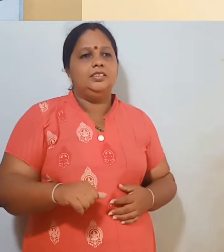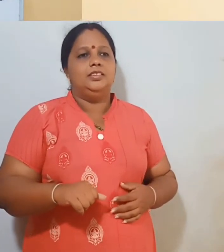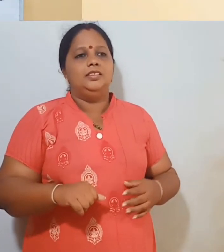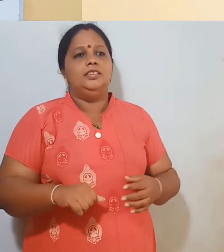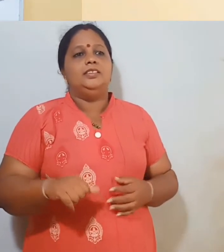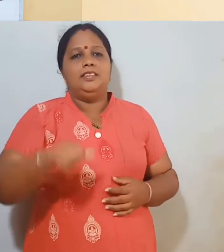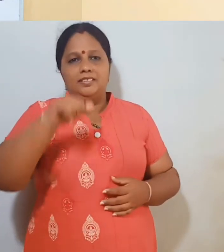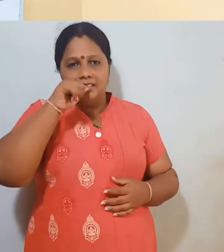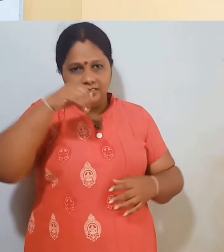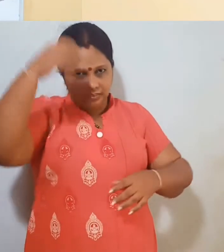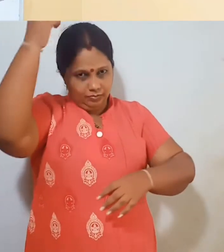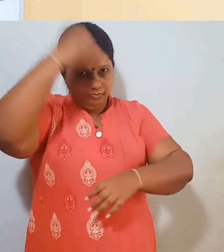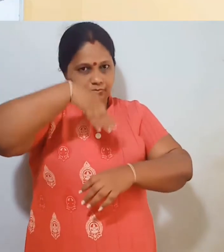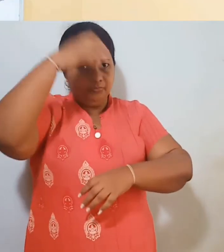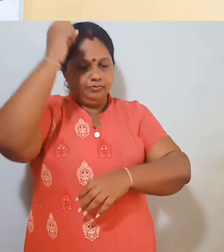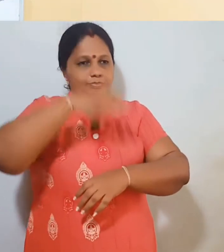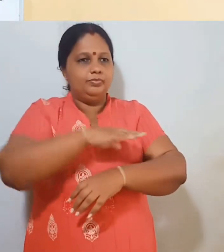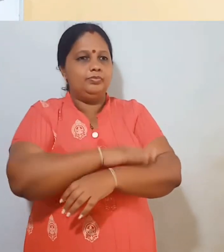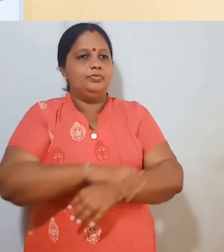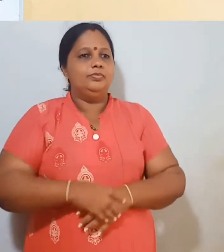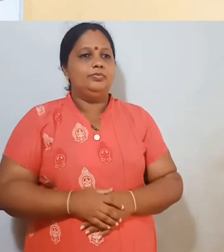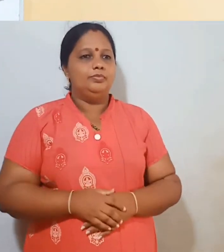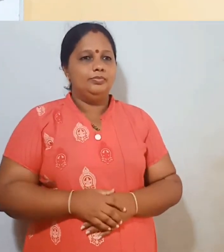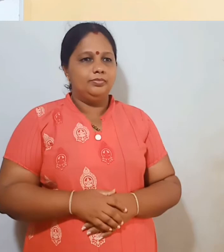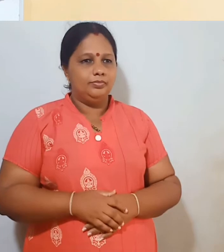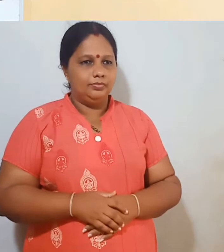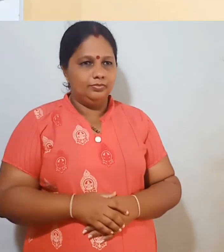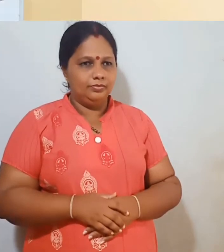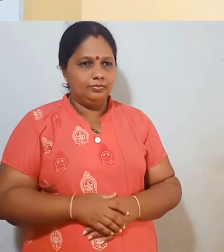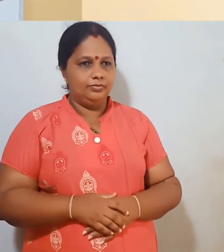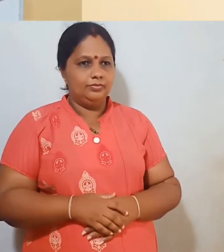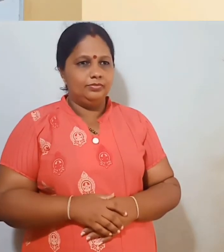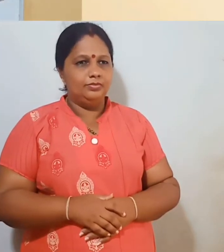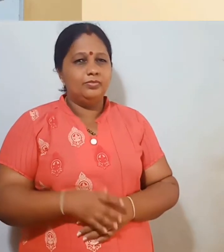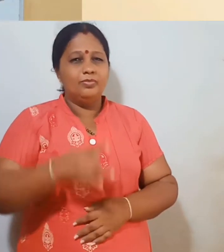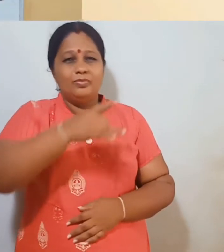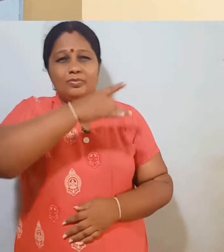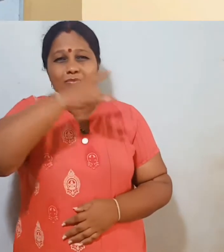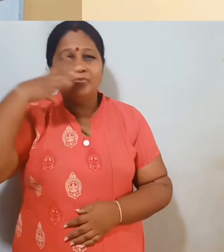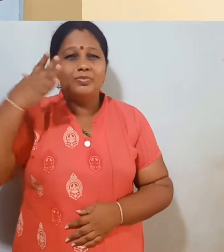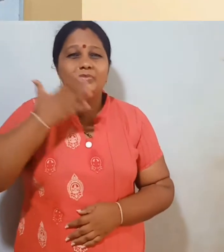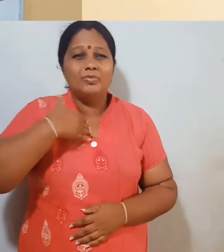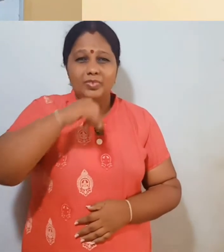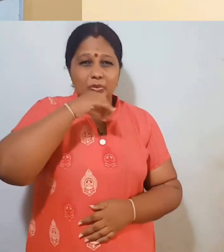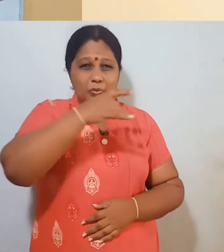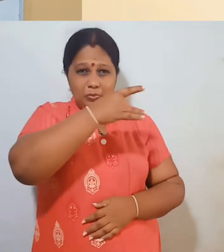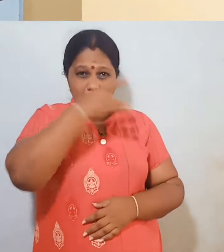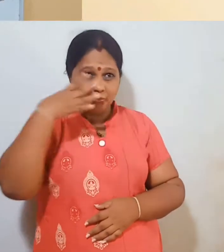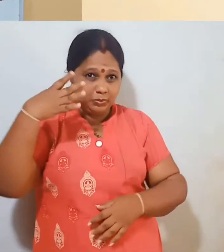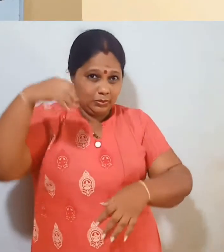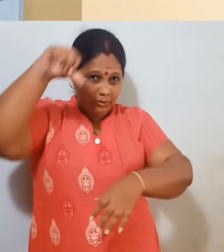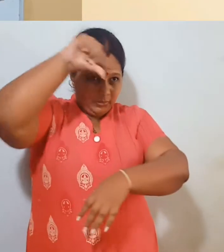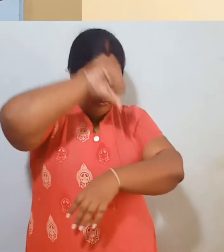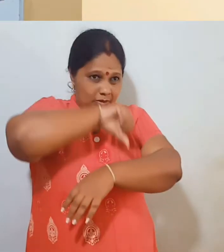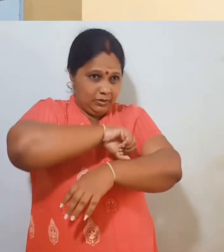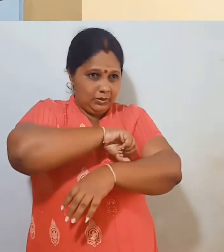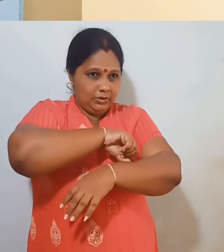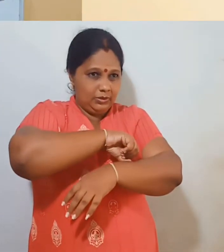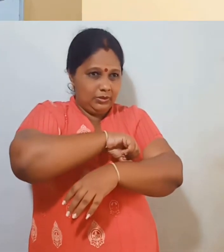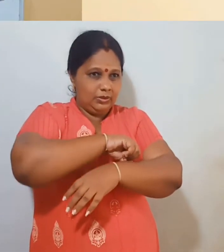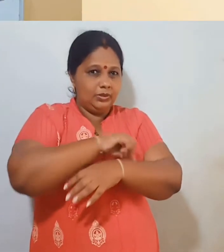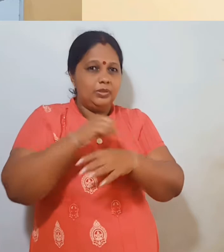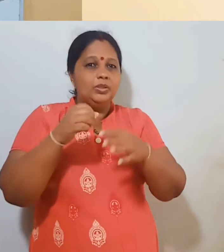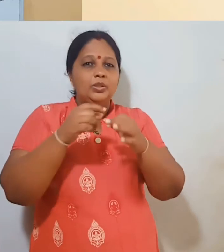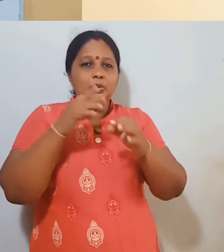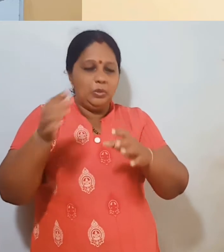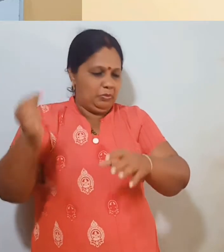கொண்டே நில்லுங்க. ரைட்? எவ்வளவு நேரத்துக்கும் நீங்க இருக்கலாம். என்ன சொன்னா ஒரு கொதி தண்ணியோ அல்லது சூடான ஒரு இதால கொதி தண்ணி ஊற்றப்பட்டதோ அல்ல நெருப்பு